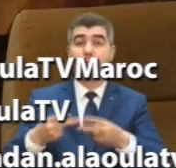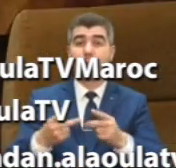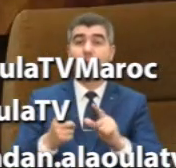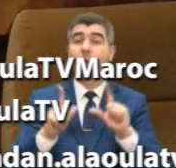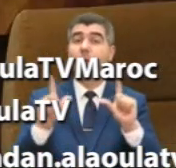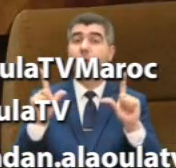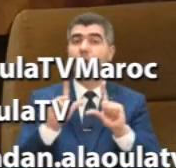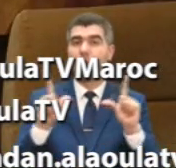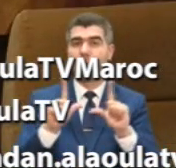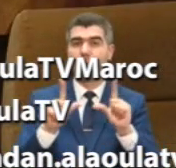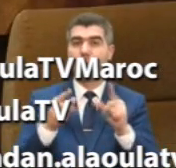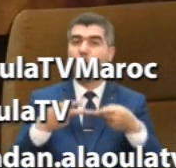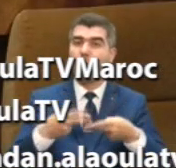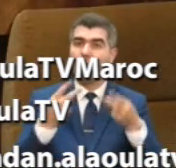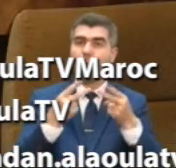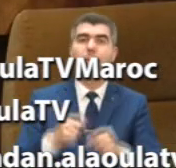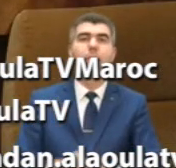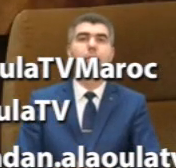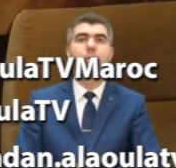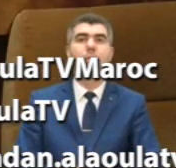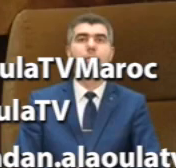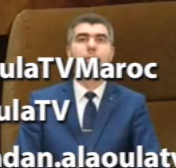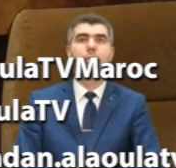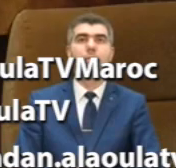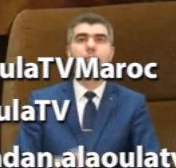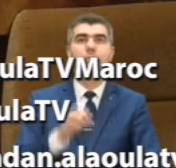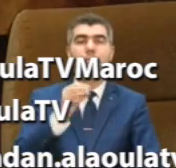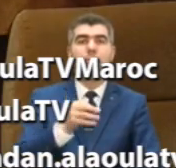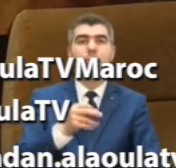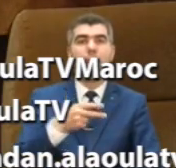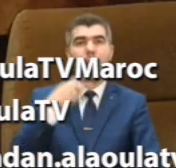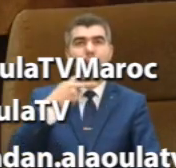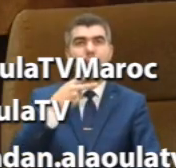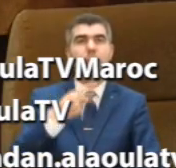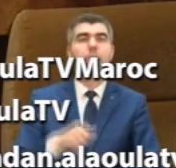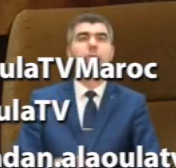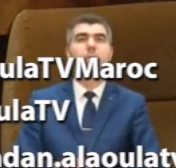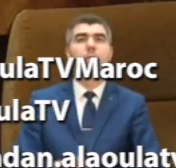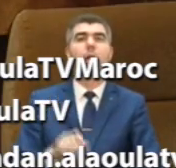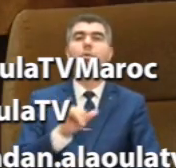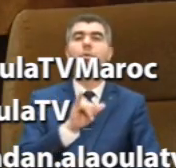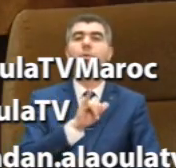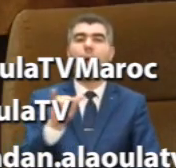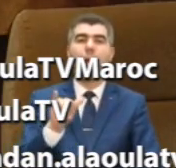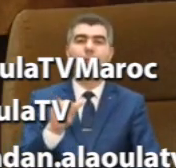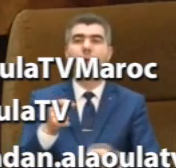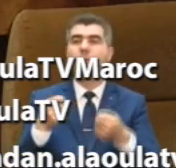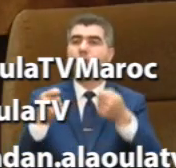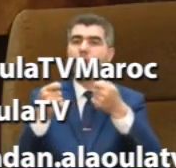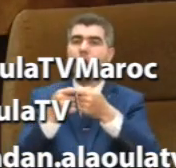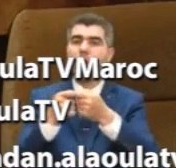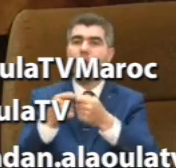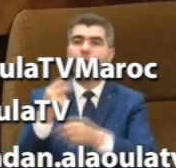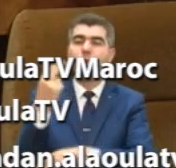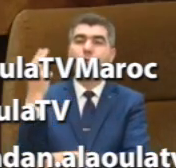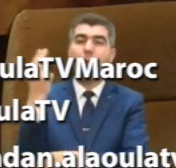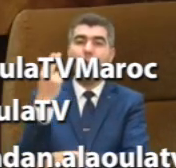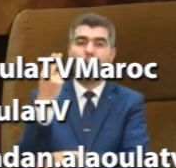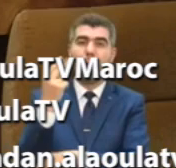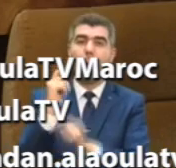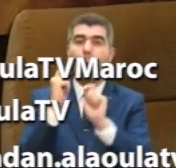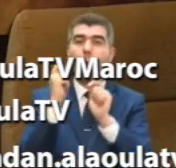في برنامج تلفزي أنه عبارة لا يمكن أن نقارن بين جامعة محمد الأول